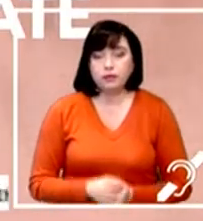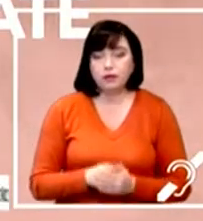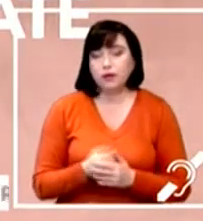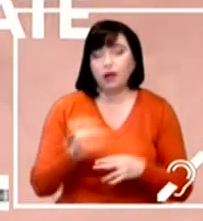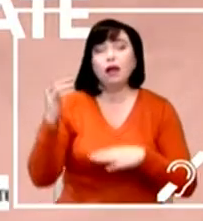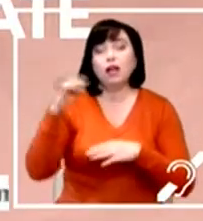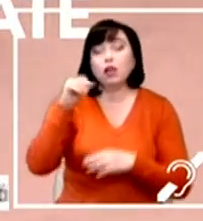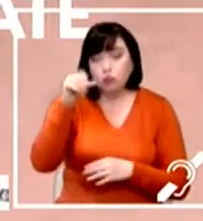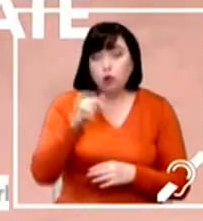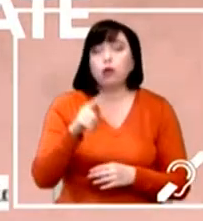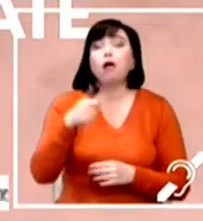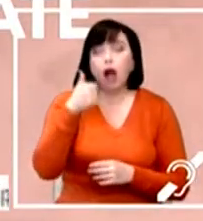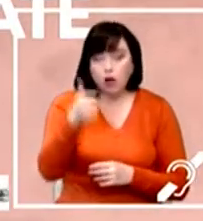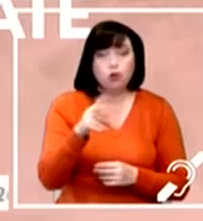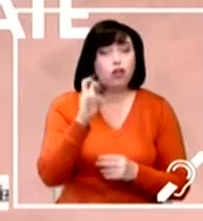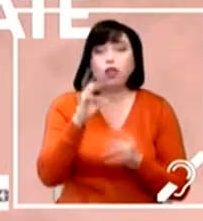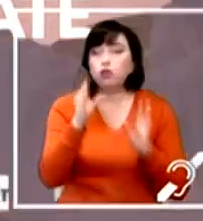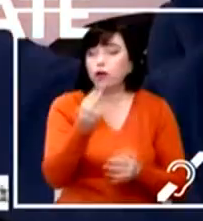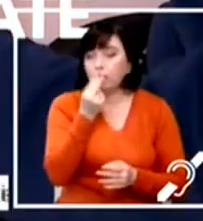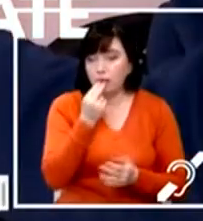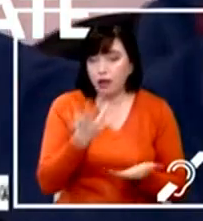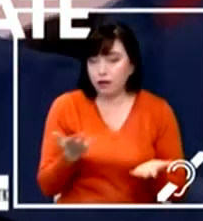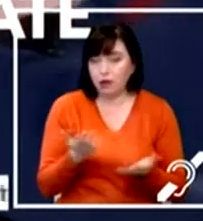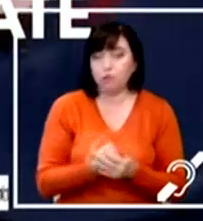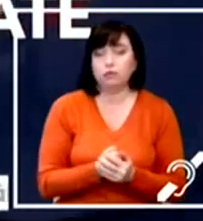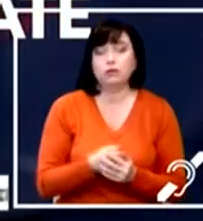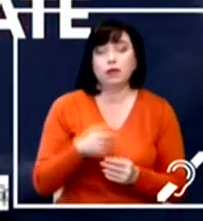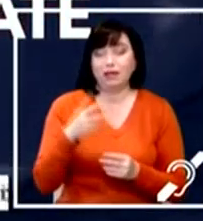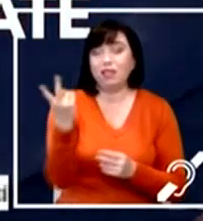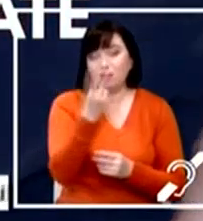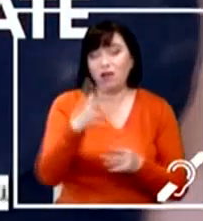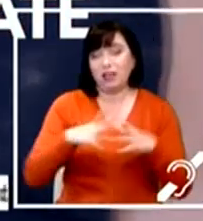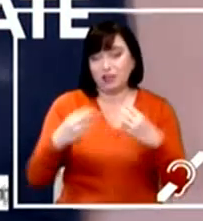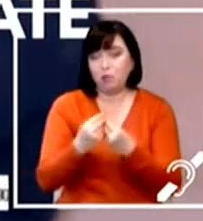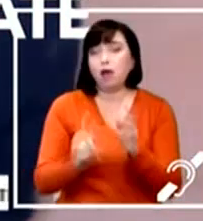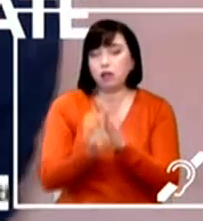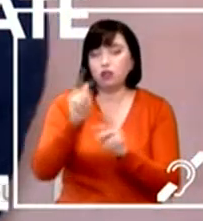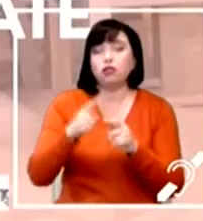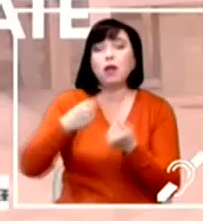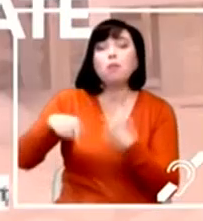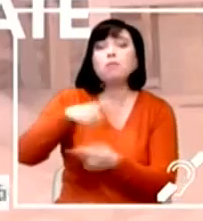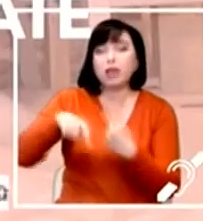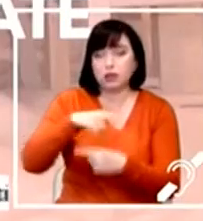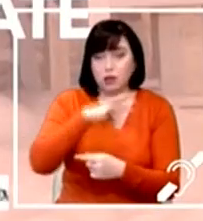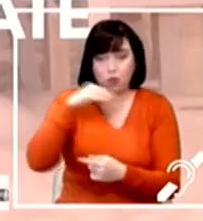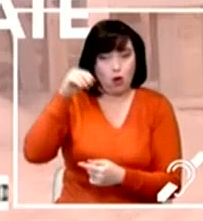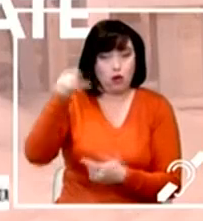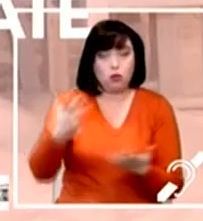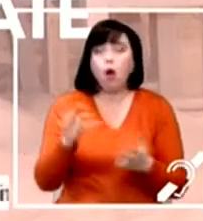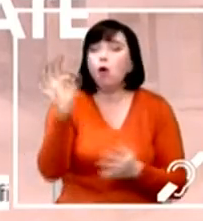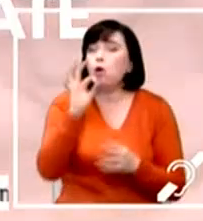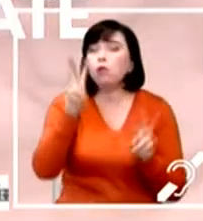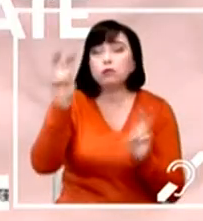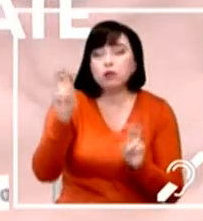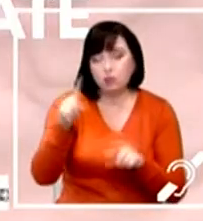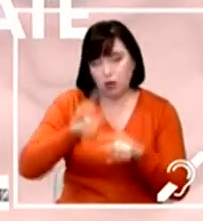Sara e bună nu doar în bucată, este convingerea a doi soți din raionul Călăraș care au investit într-o afacere cu multă sare. Despre ce este vorba